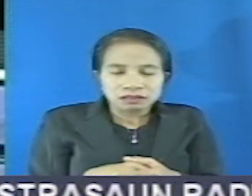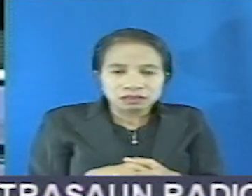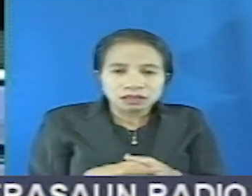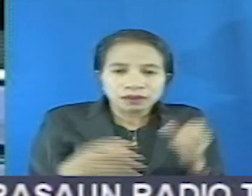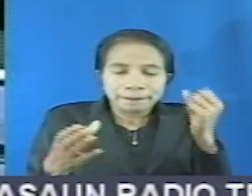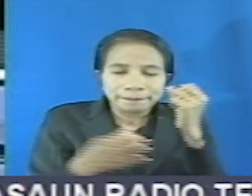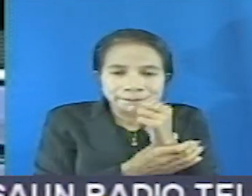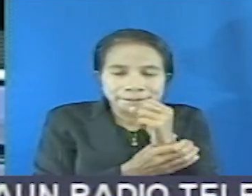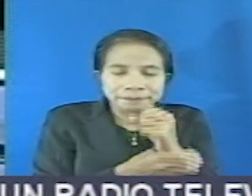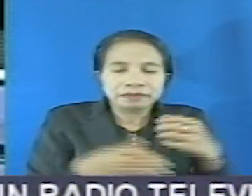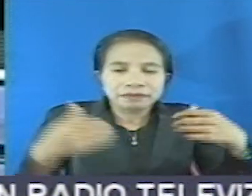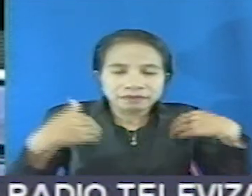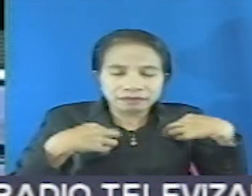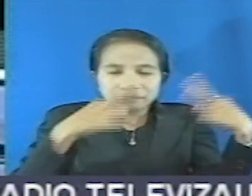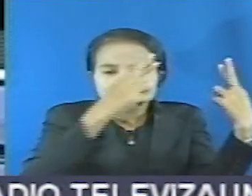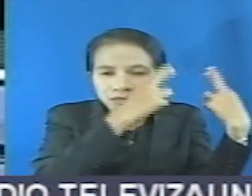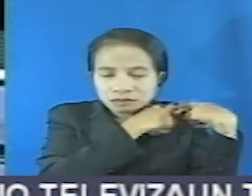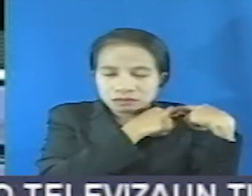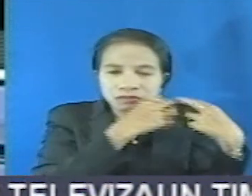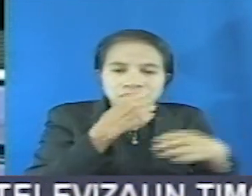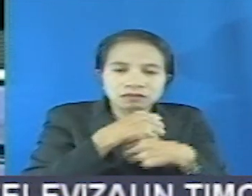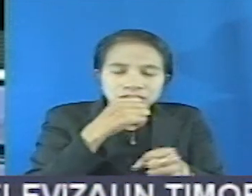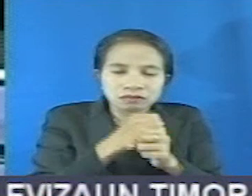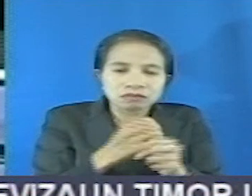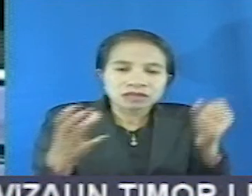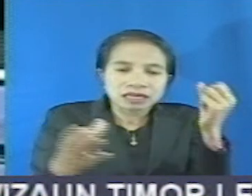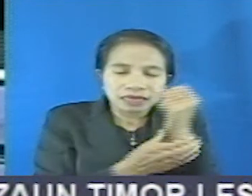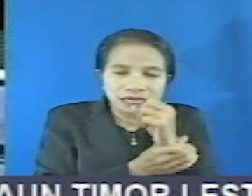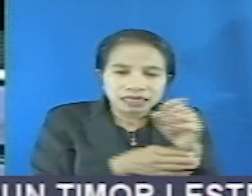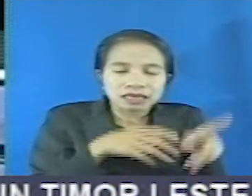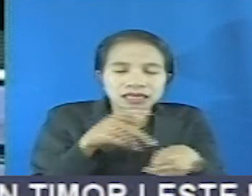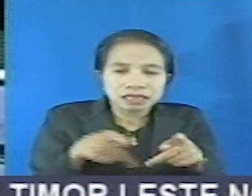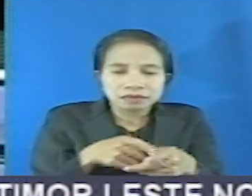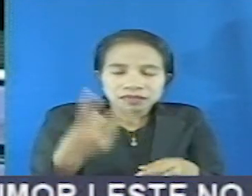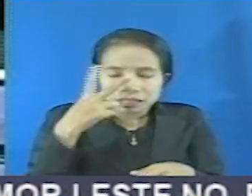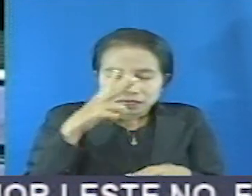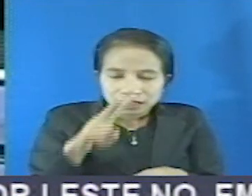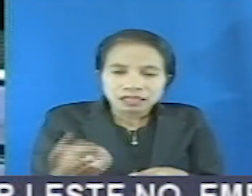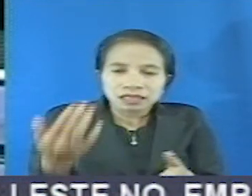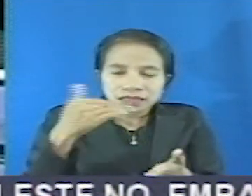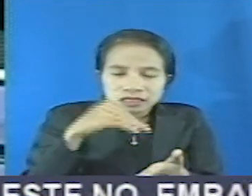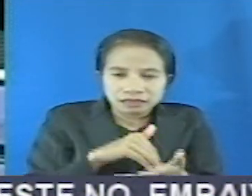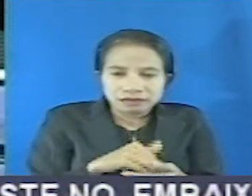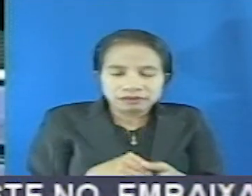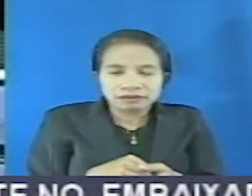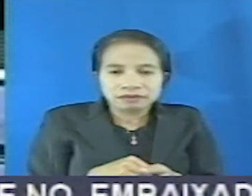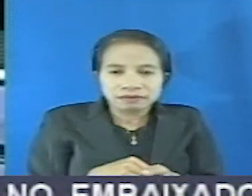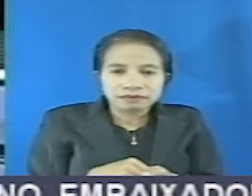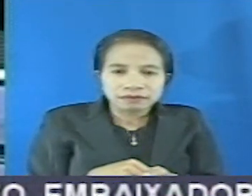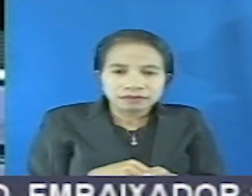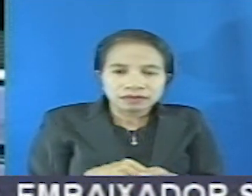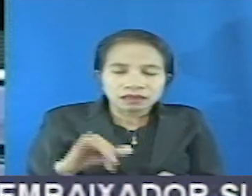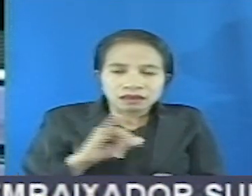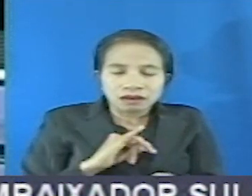iha kompetensia tomak atu halu intervensaun. Portanto itahare fila fali iha intervensaun dene hanun katak